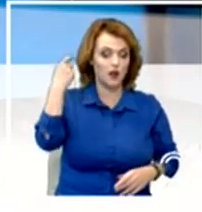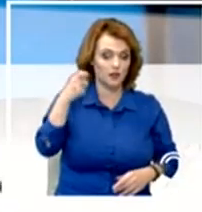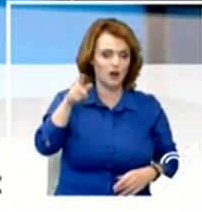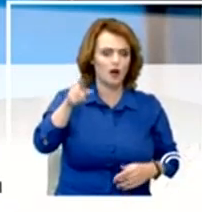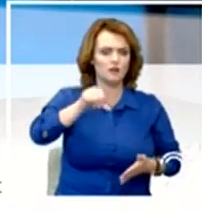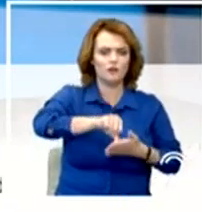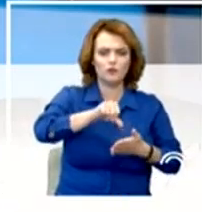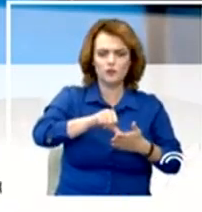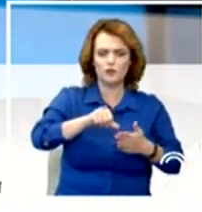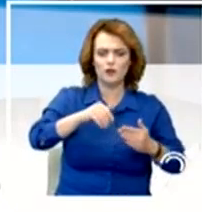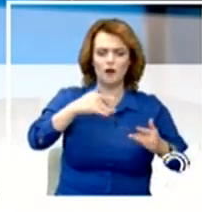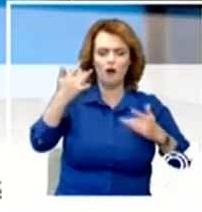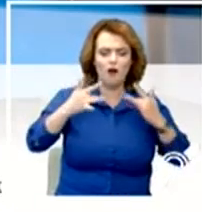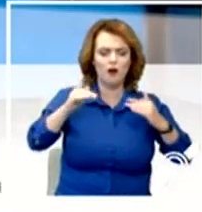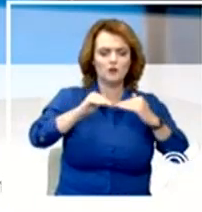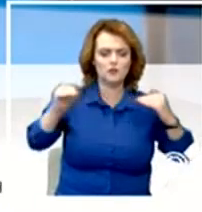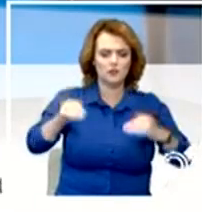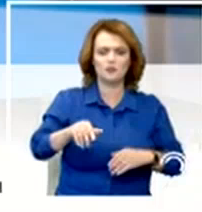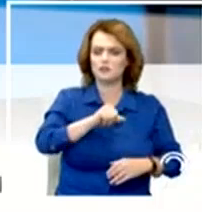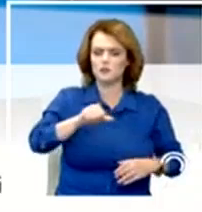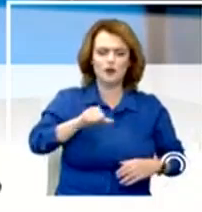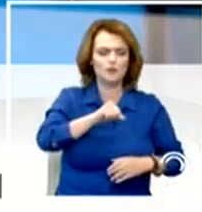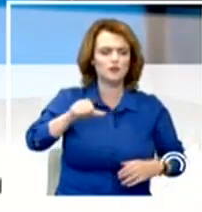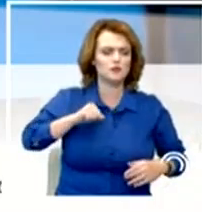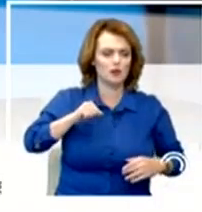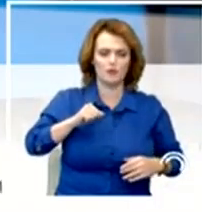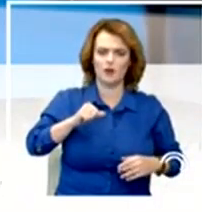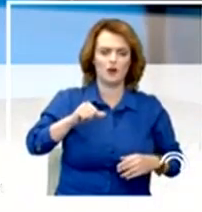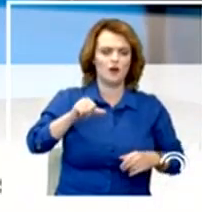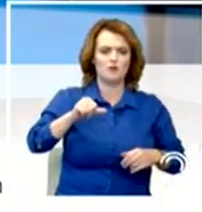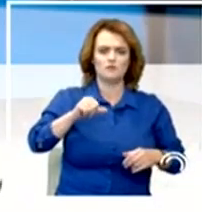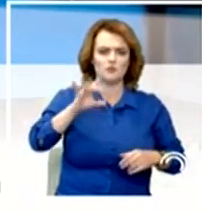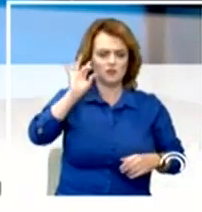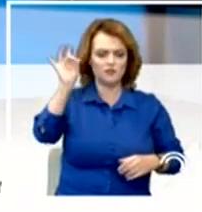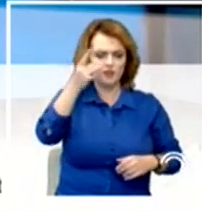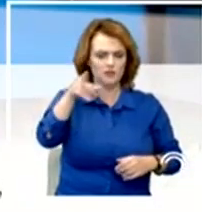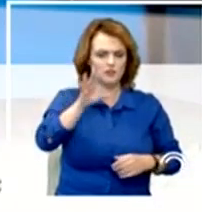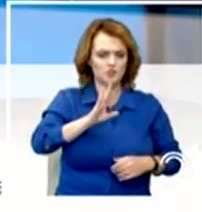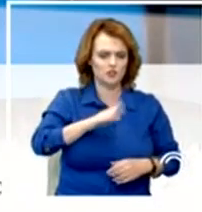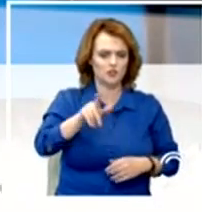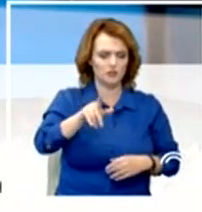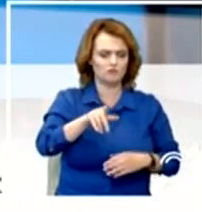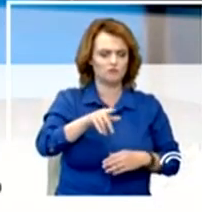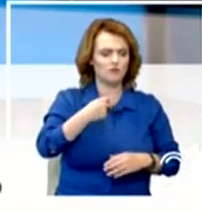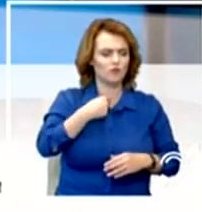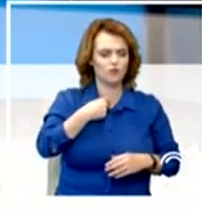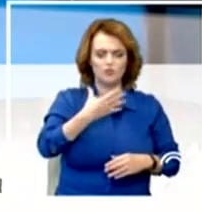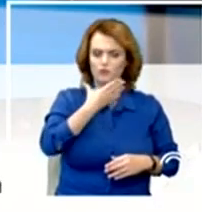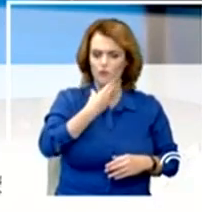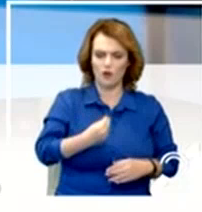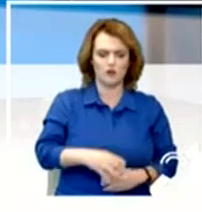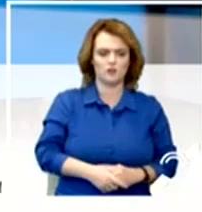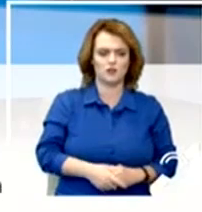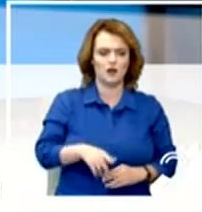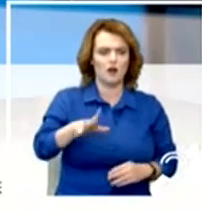pe cele mai importante scene ale operei mondiale și a primit numeroase distinții. S-a stins o viață de om, o voce